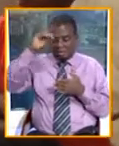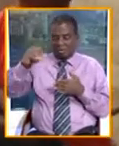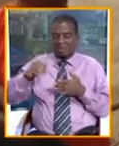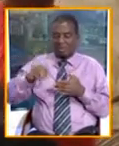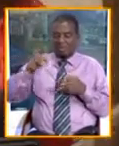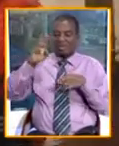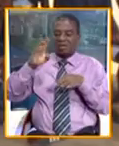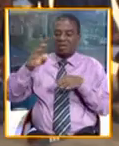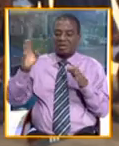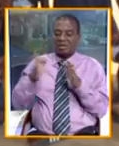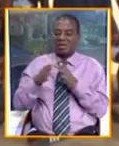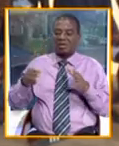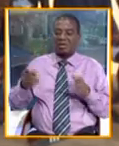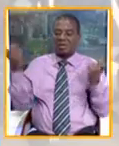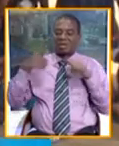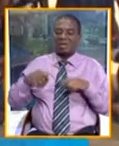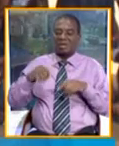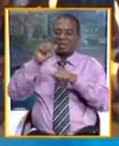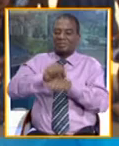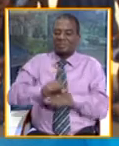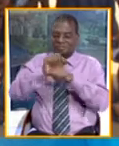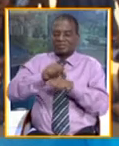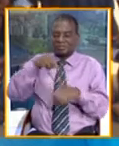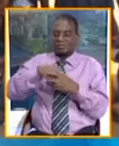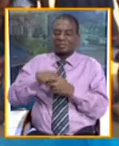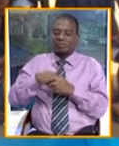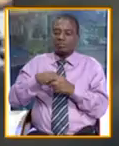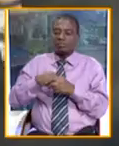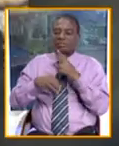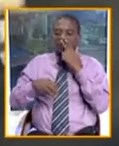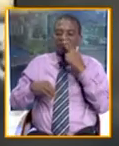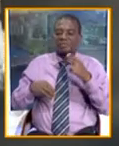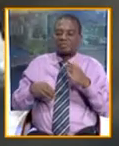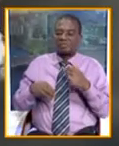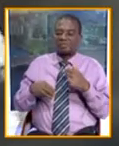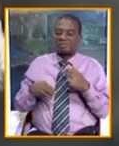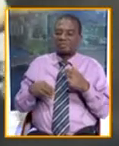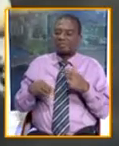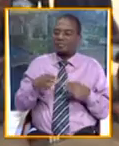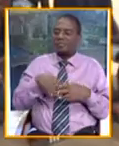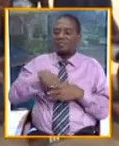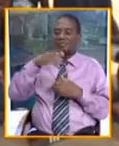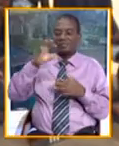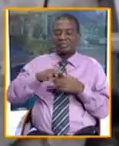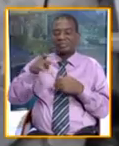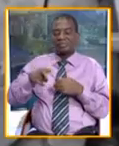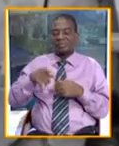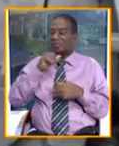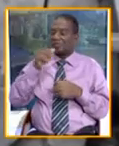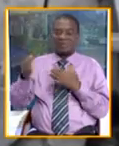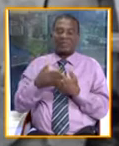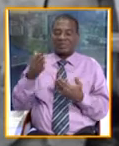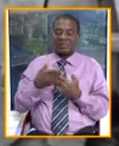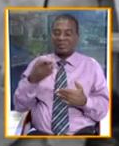fument souvent de la cigarette. Quand tu es habitué à la cigarette, même quand tu es dans la solitude, là, bon, tu as envie de fumer pour sortir dedans, bon, c'est pas facile.